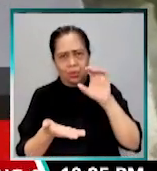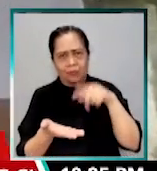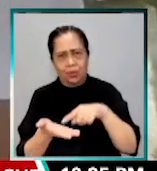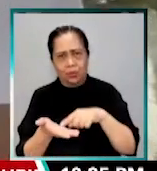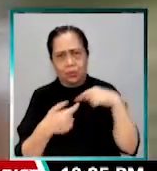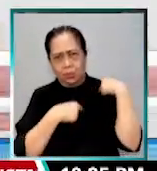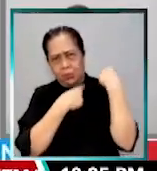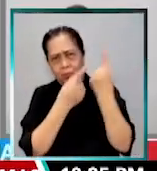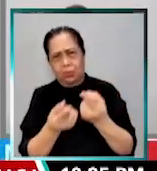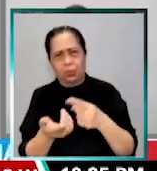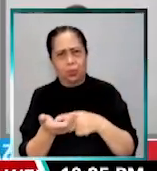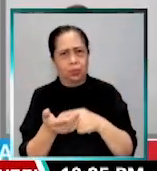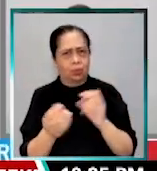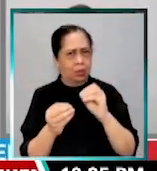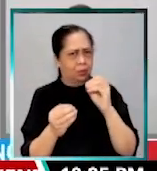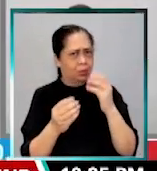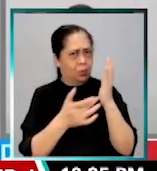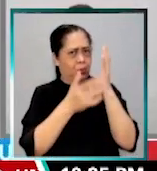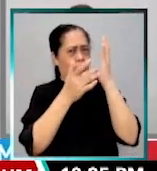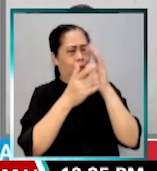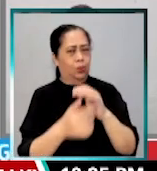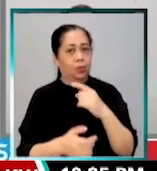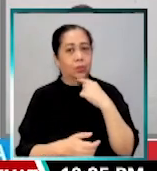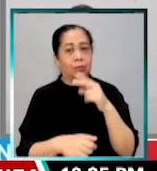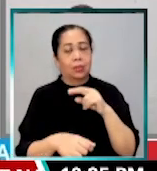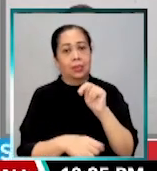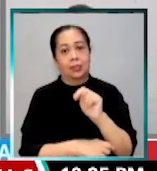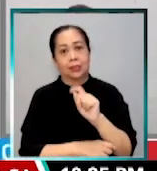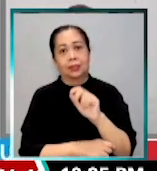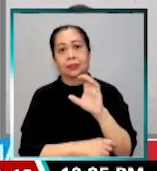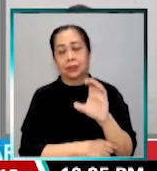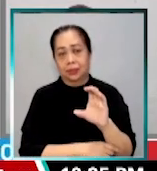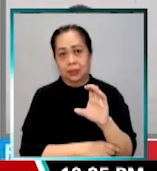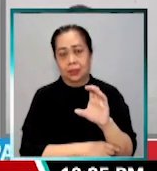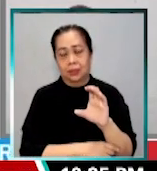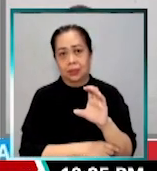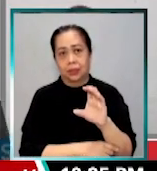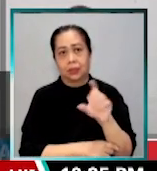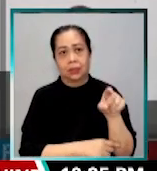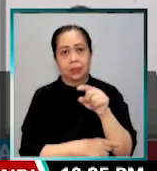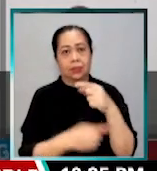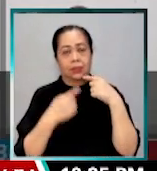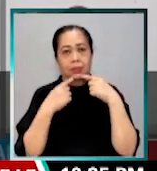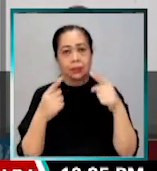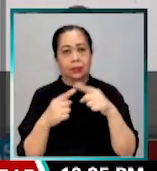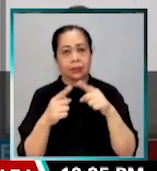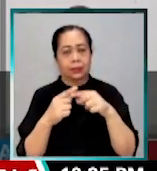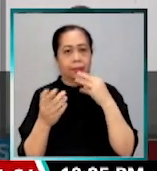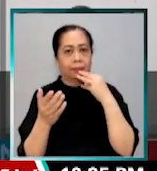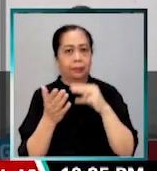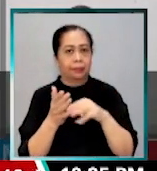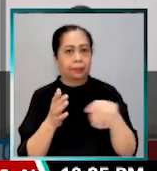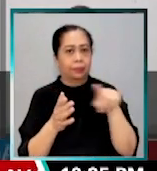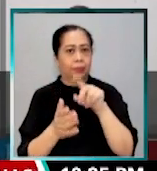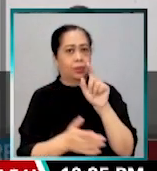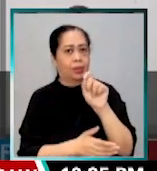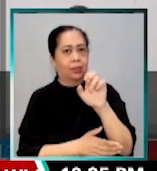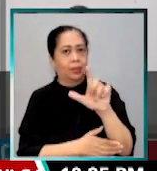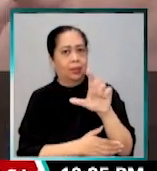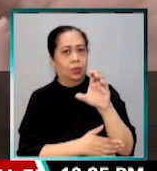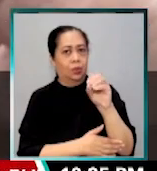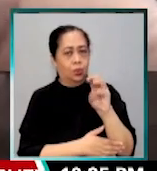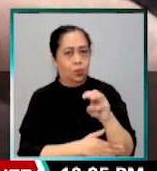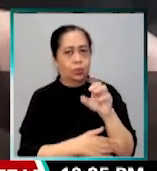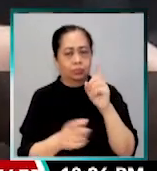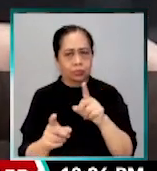noon. Sabi ng National Telecommunications Commission, naglabas na sila ng memorandum sa mga telcos na tugunan ang